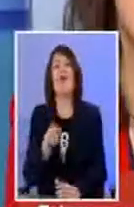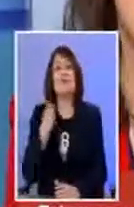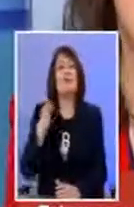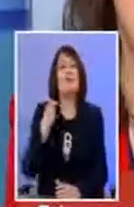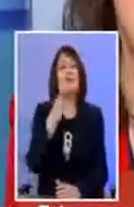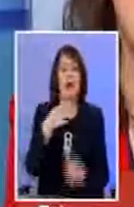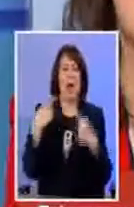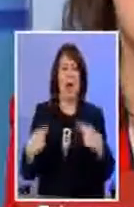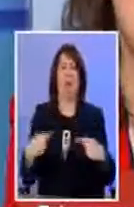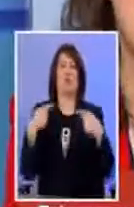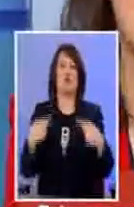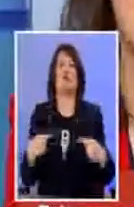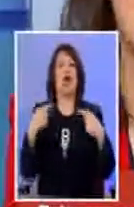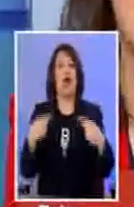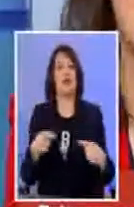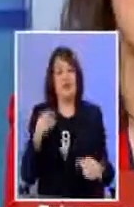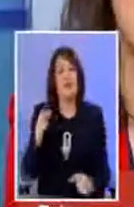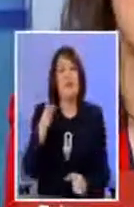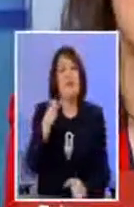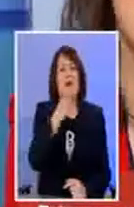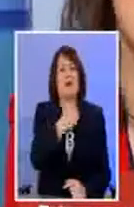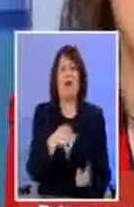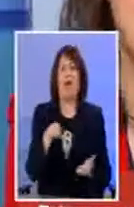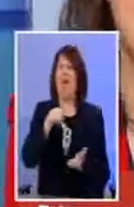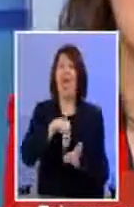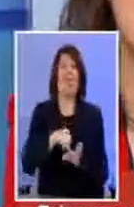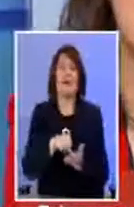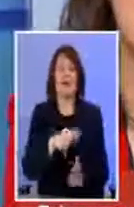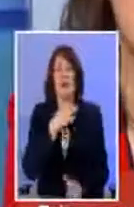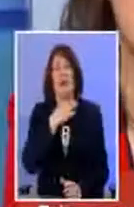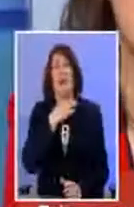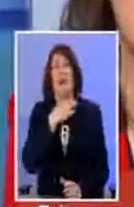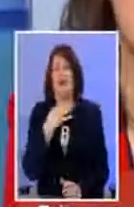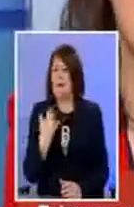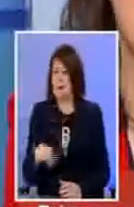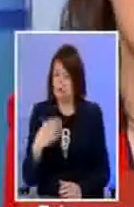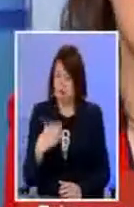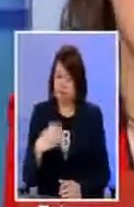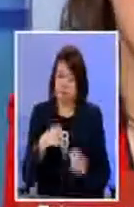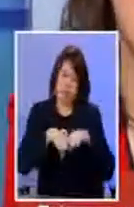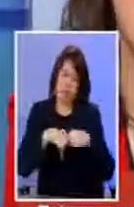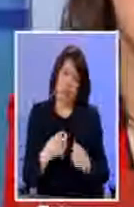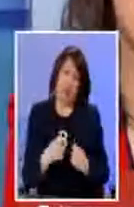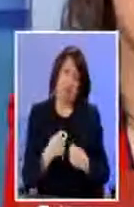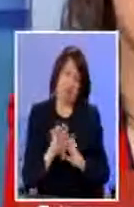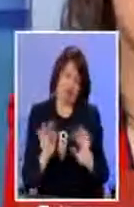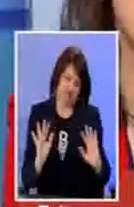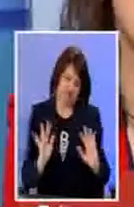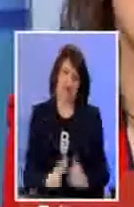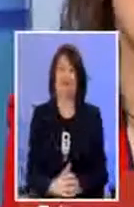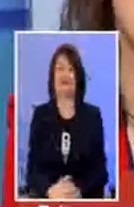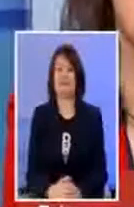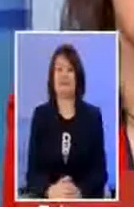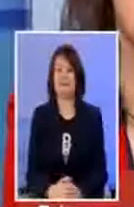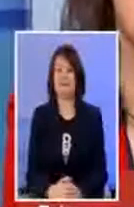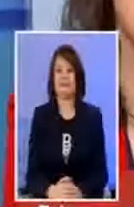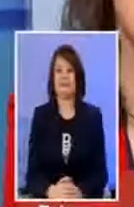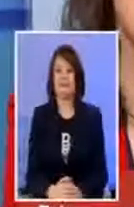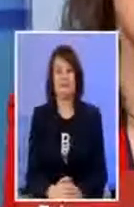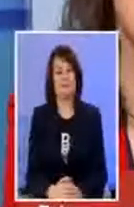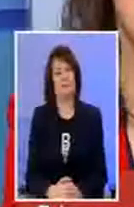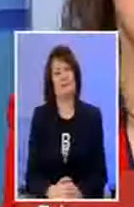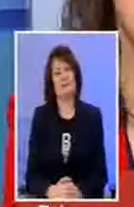για να γυρίζεις με το καροτσάκι, είναι γεγονός. Όταν έρχομαι στην Αθήνα απελπίζομαι. από αυτή την άποψη. Δεν ήθελα να